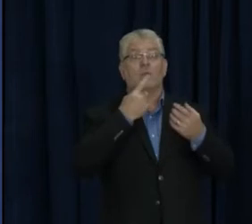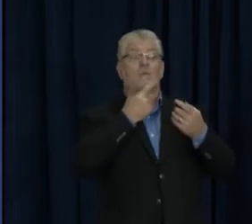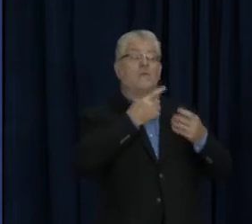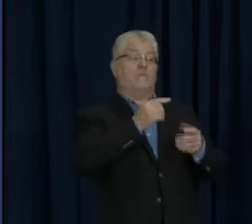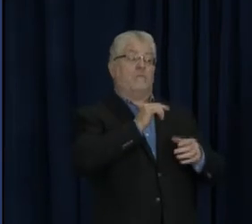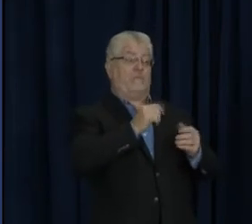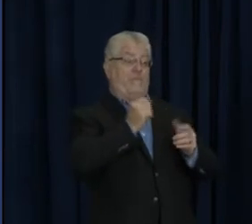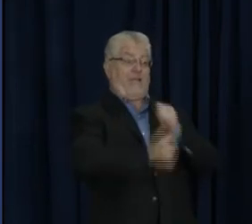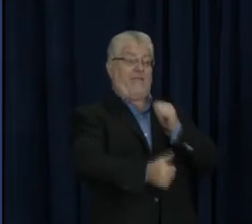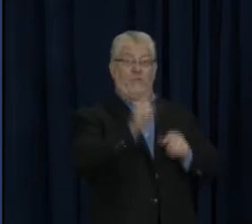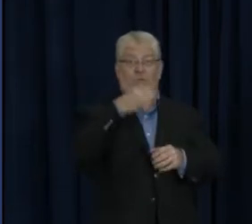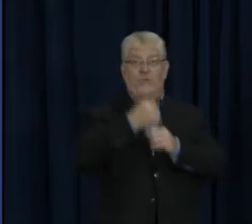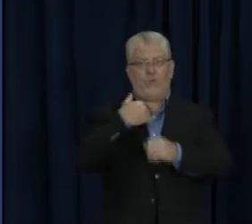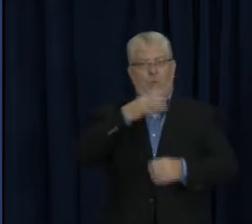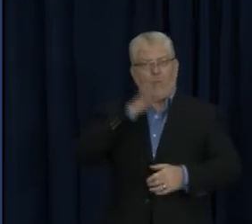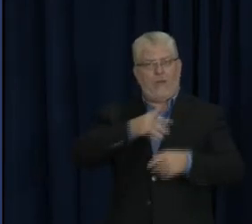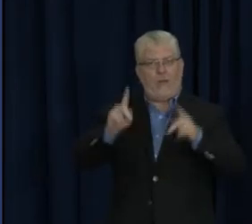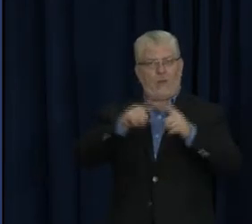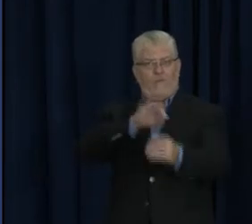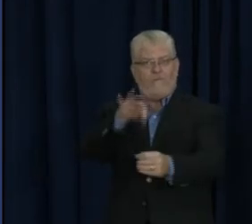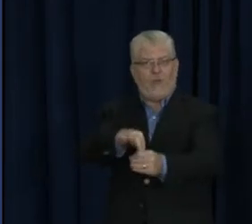الذكرى المئوية للتعديل،